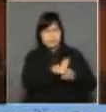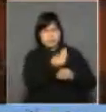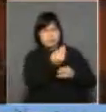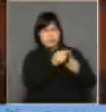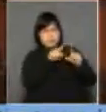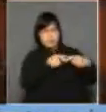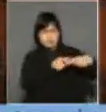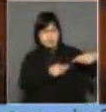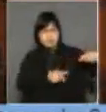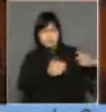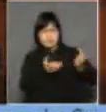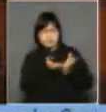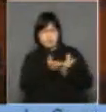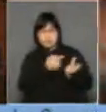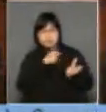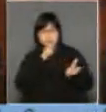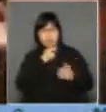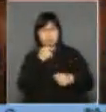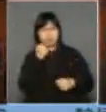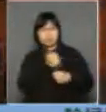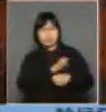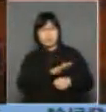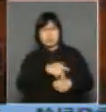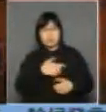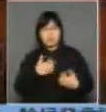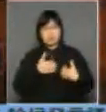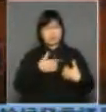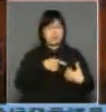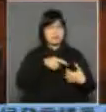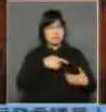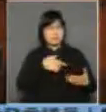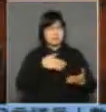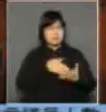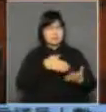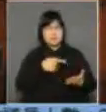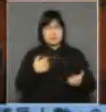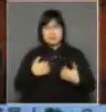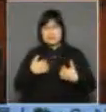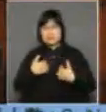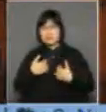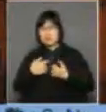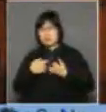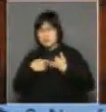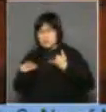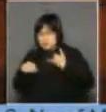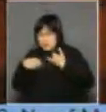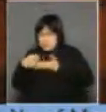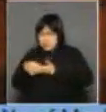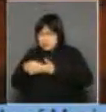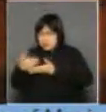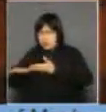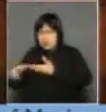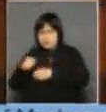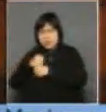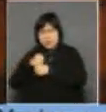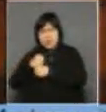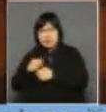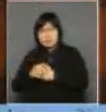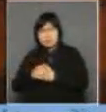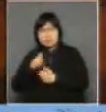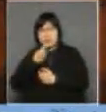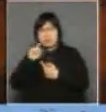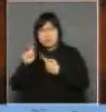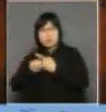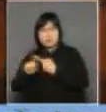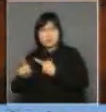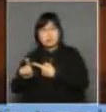做，就讲不切了，就买外围。外围有什么呢？有个风险是什么？